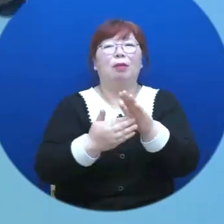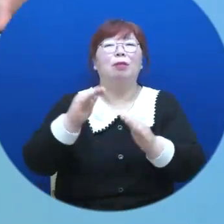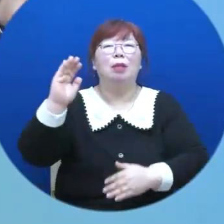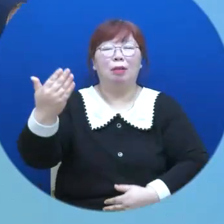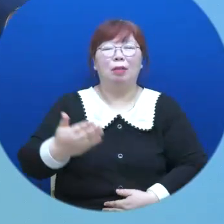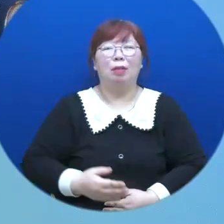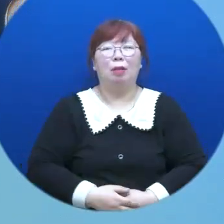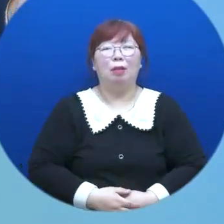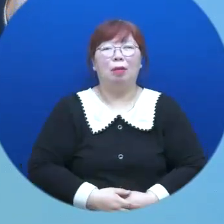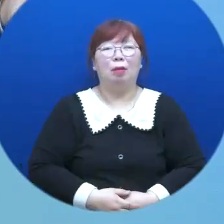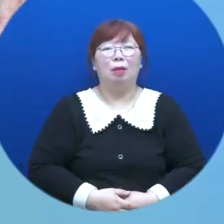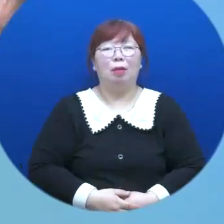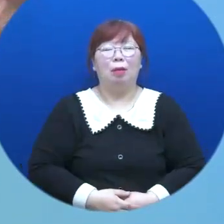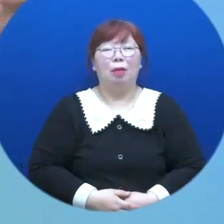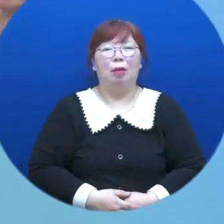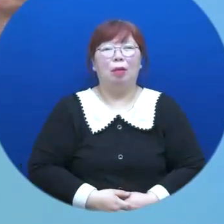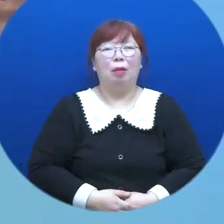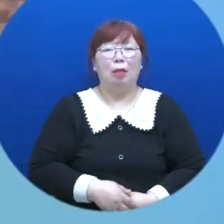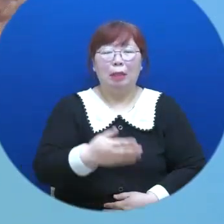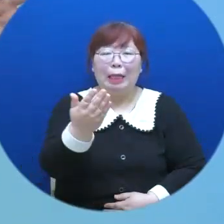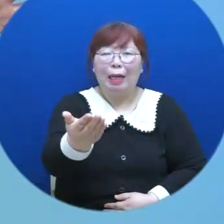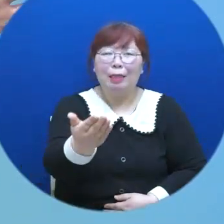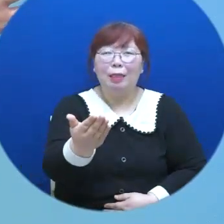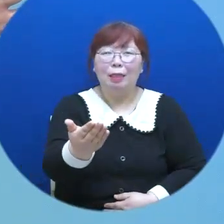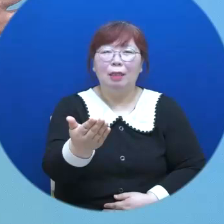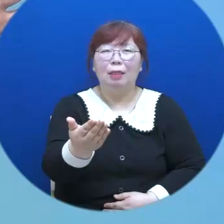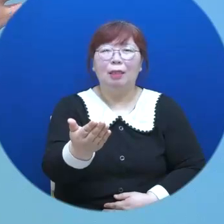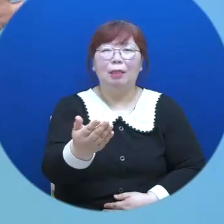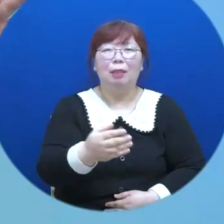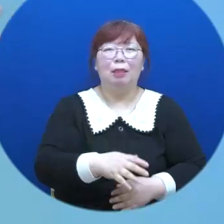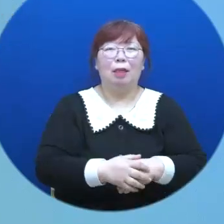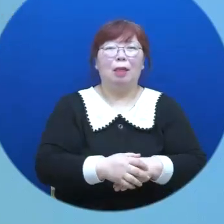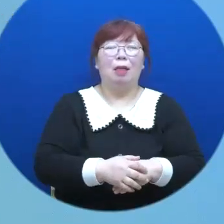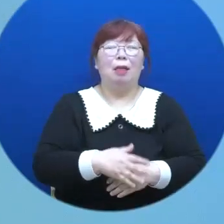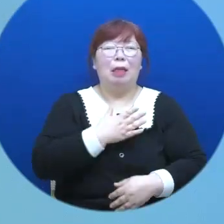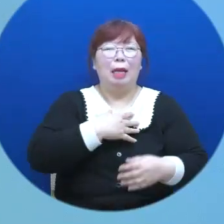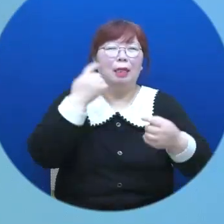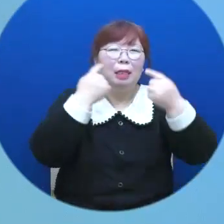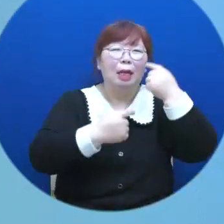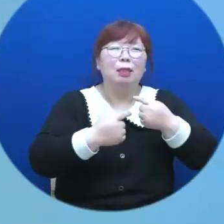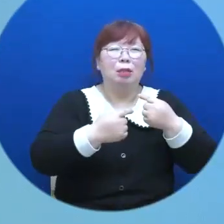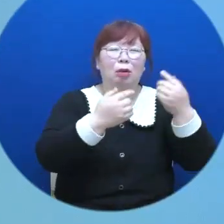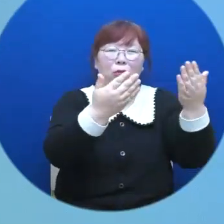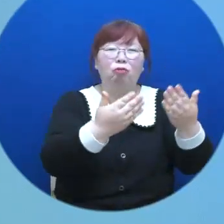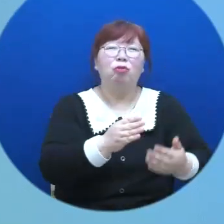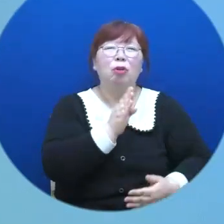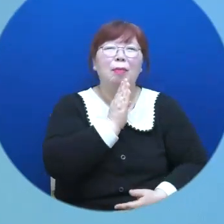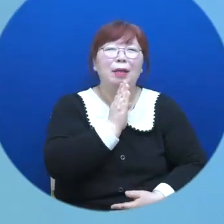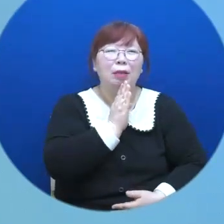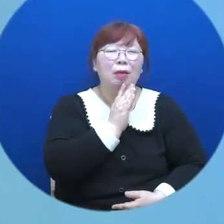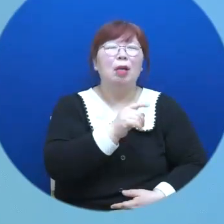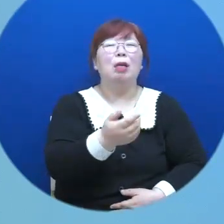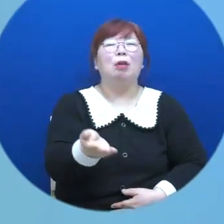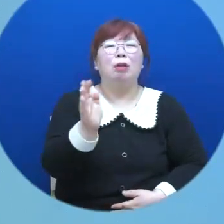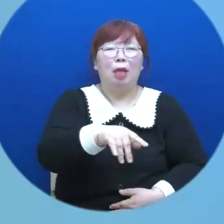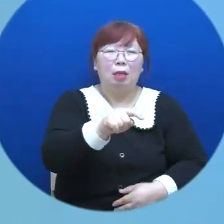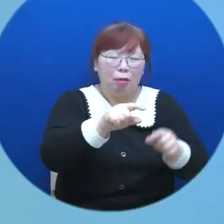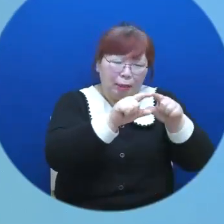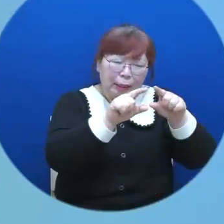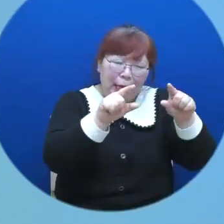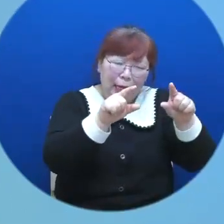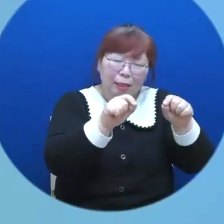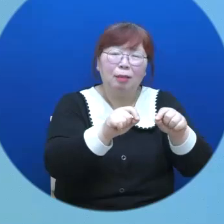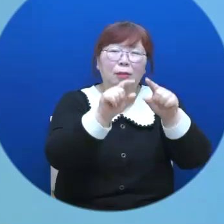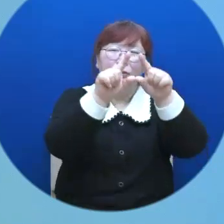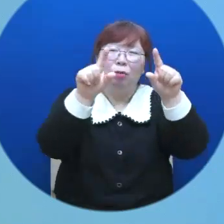그러므로 뭐라고 말해요? 당신들은 헤아려 하였습니다. 그건 다 뭐다? 파편들이었습니다. 그런데 그